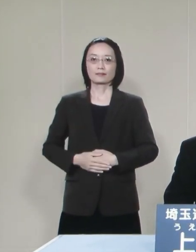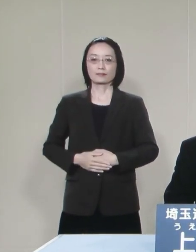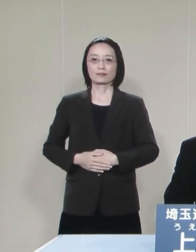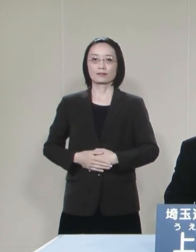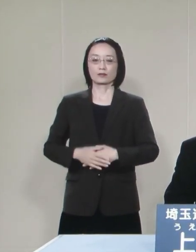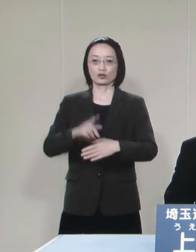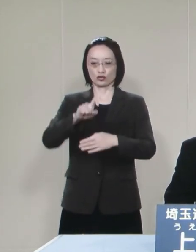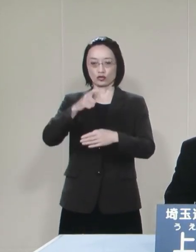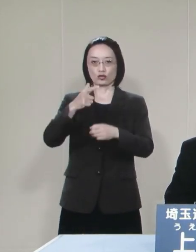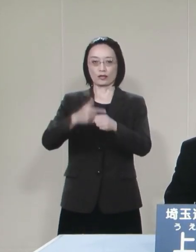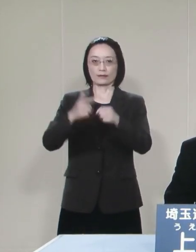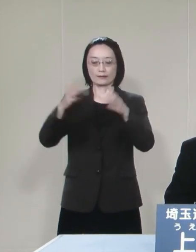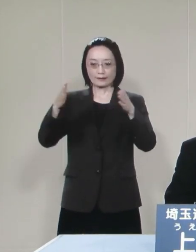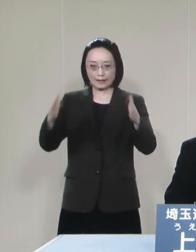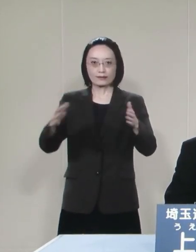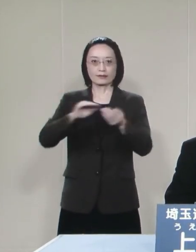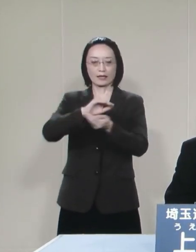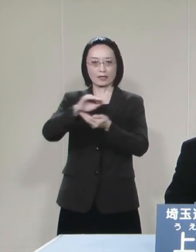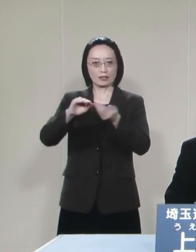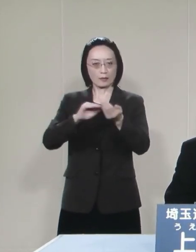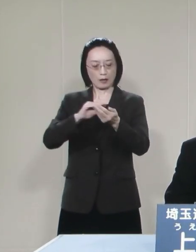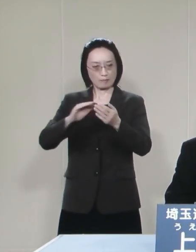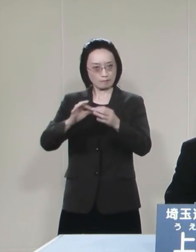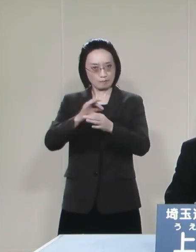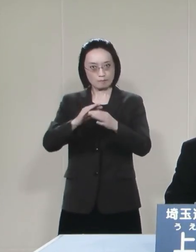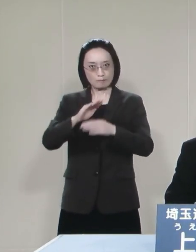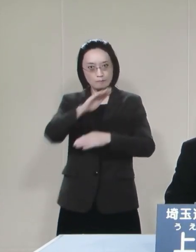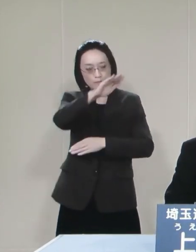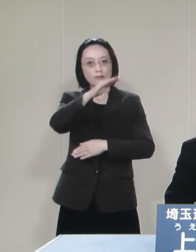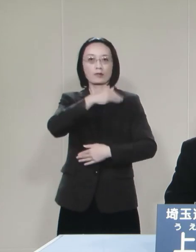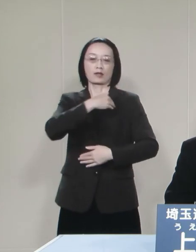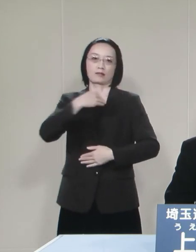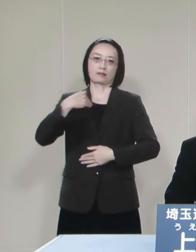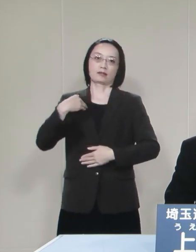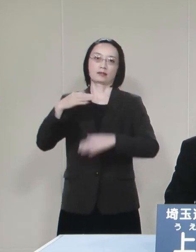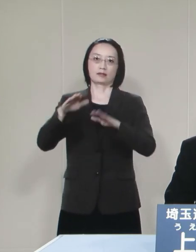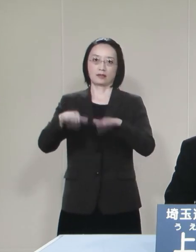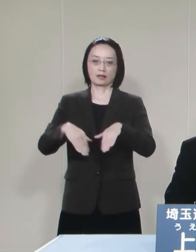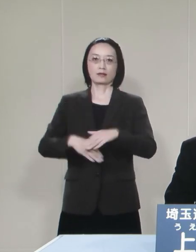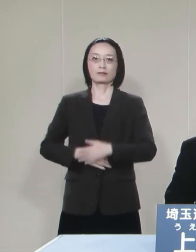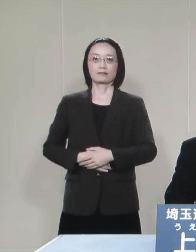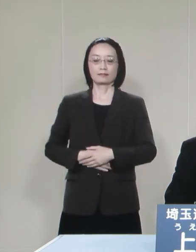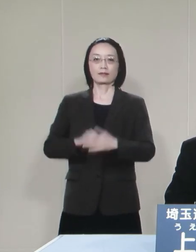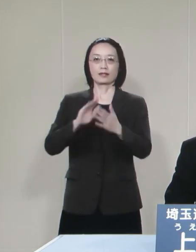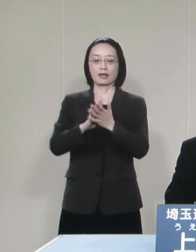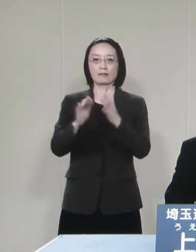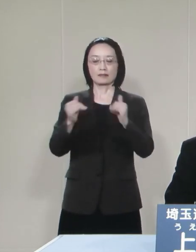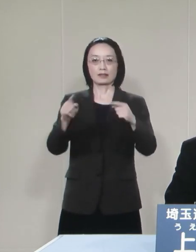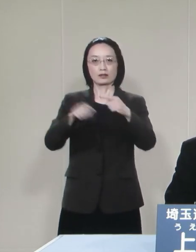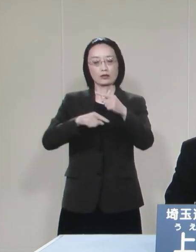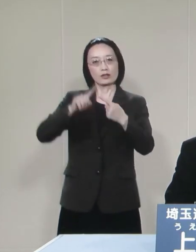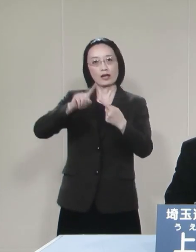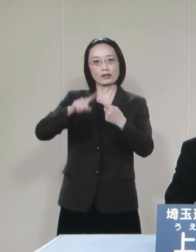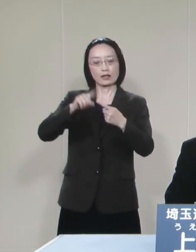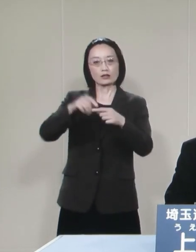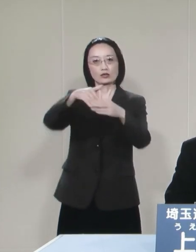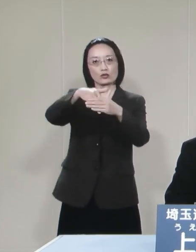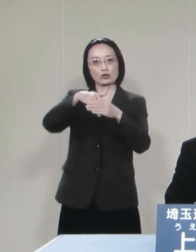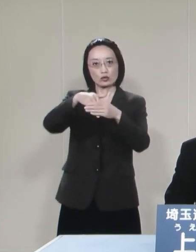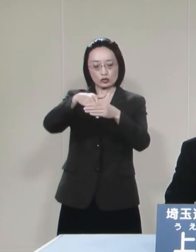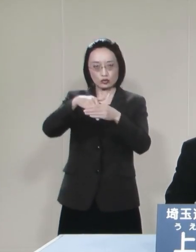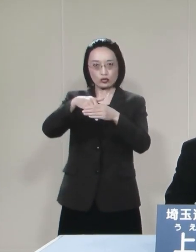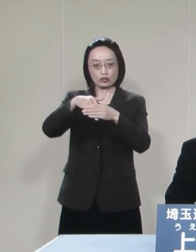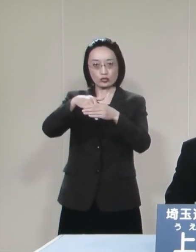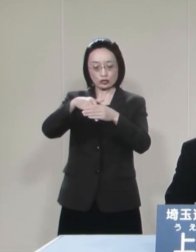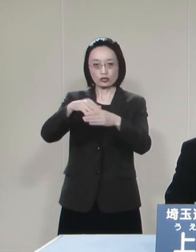この間埼玉県は大きく発展したと思います。県民一人当たりの所得も